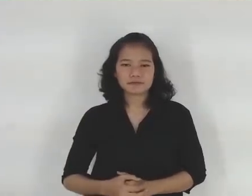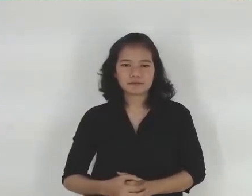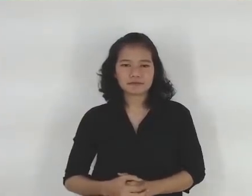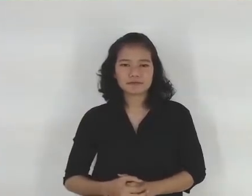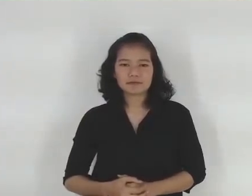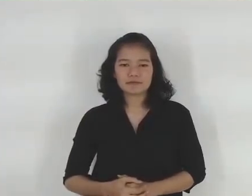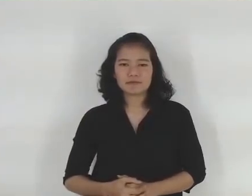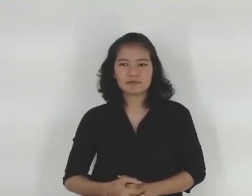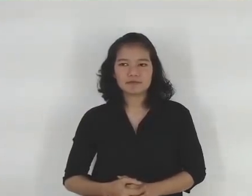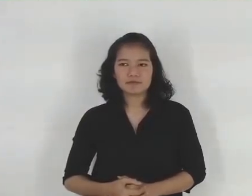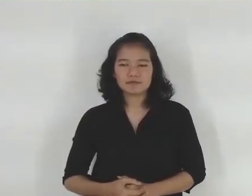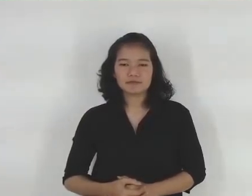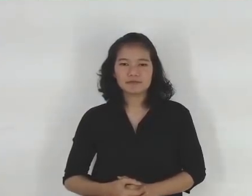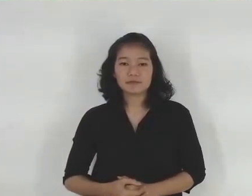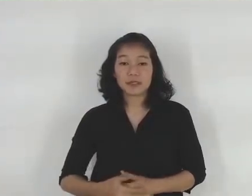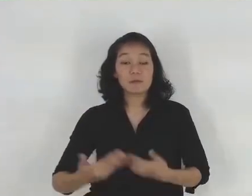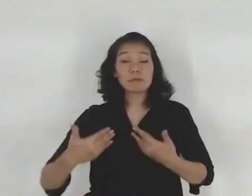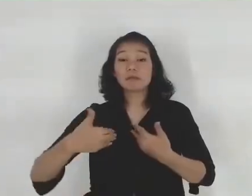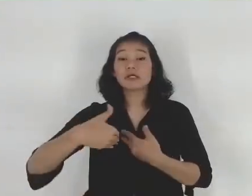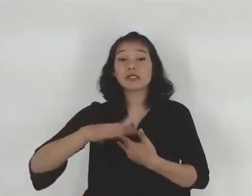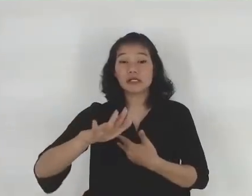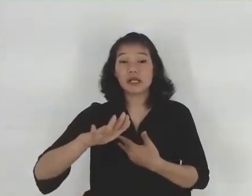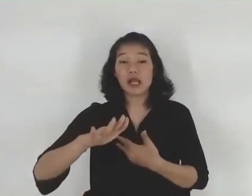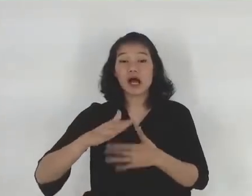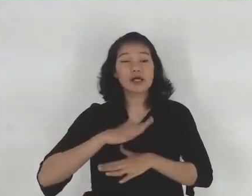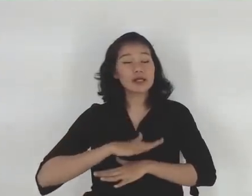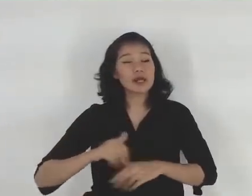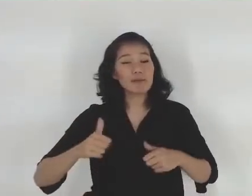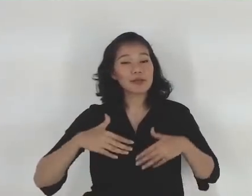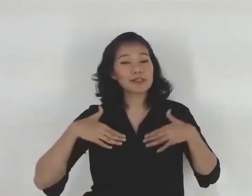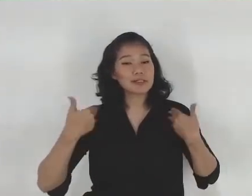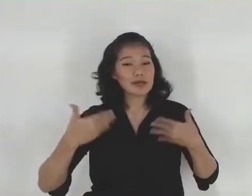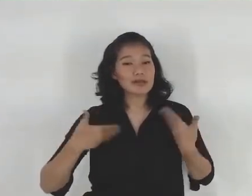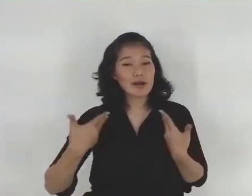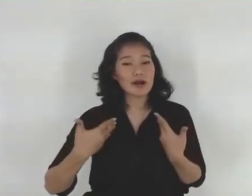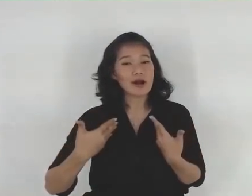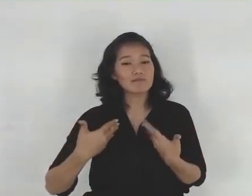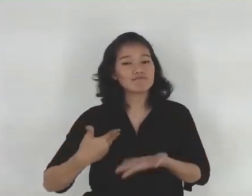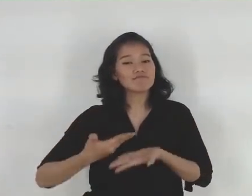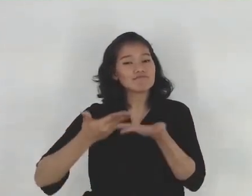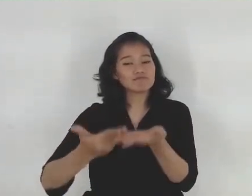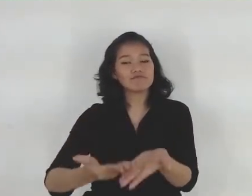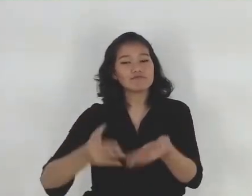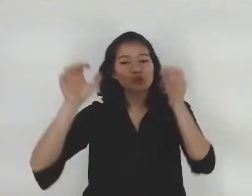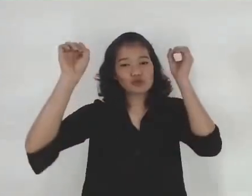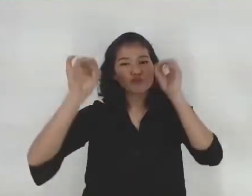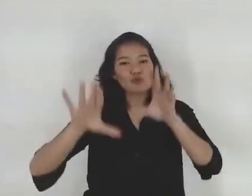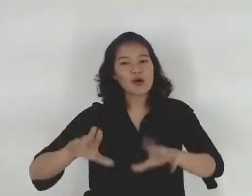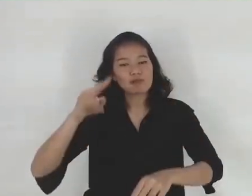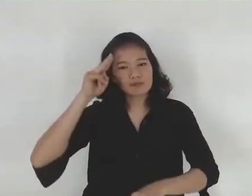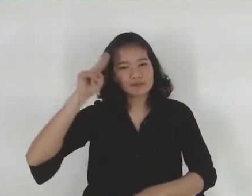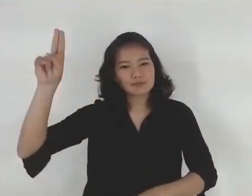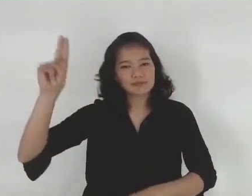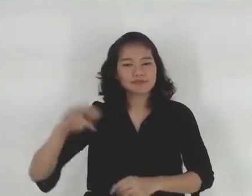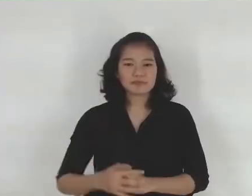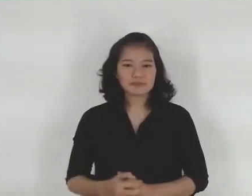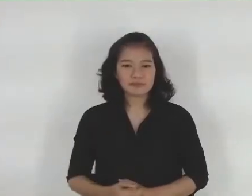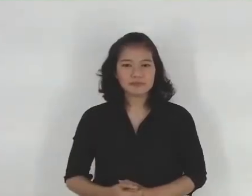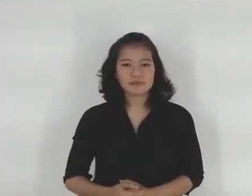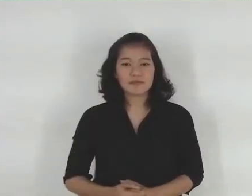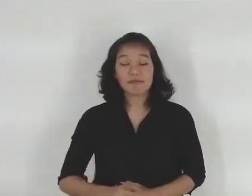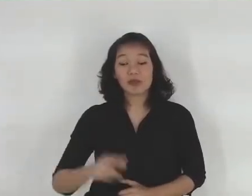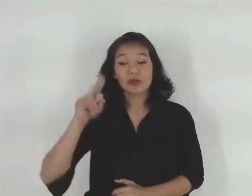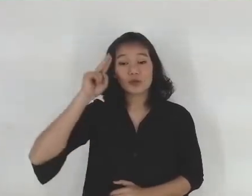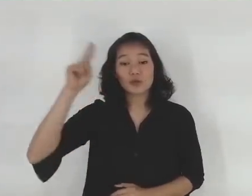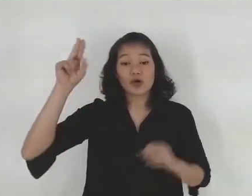selama-lamanya pergilah dalam damai sejahtera dan Terimalah berkat Tuhan Hai